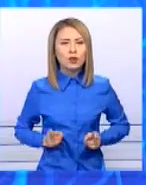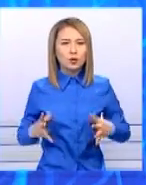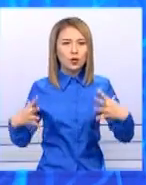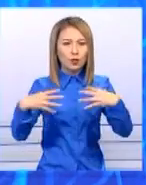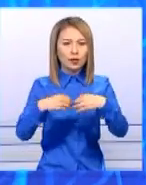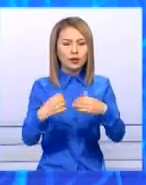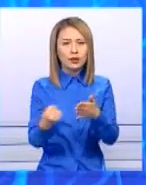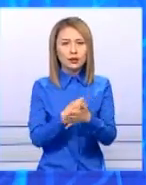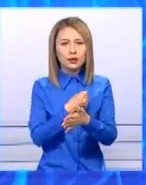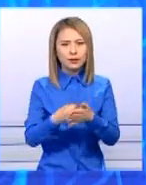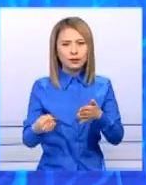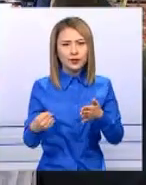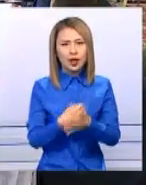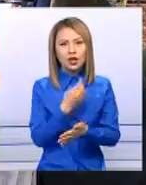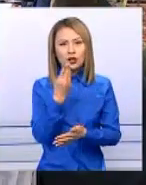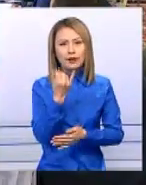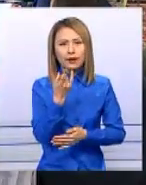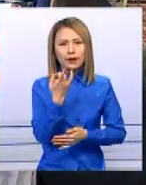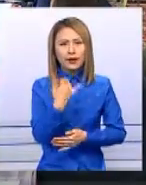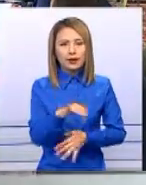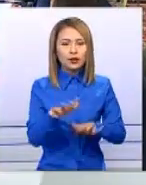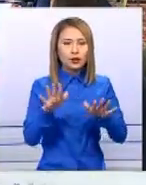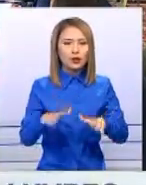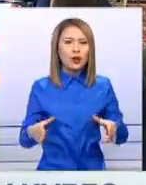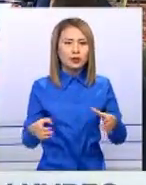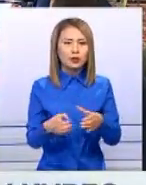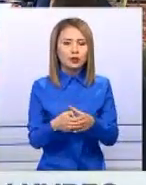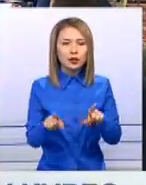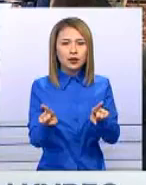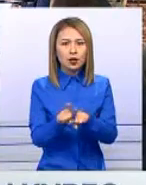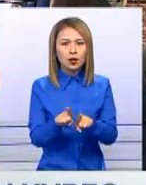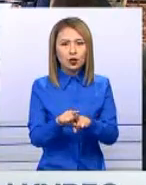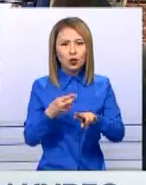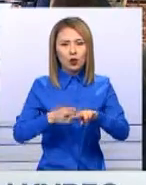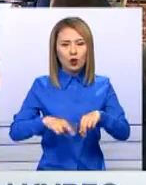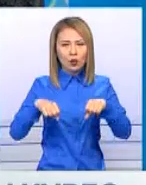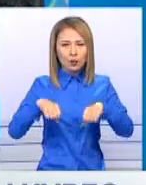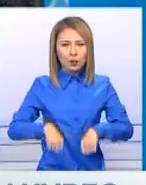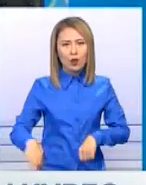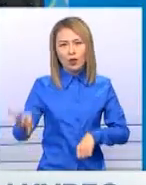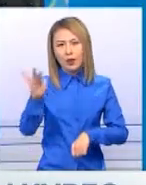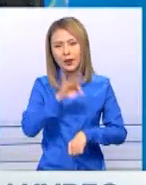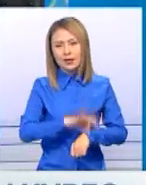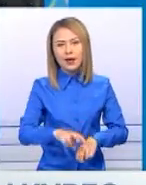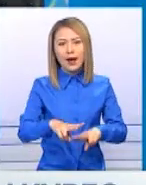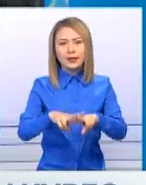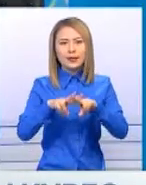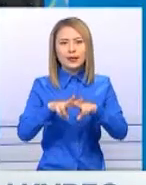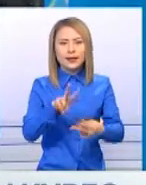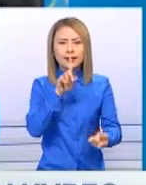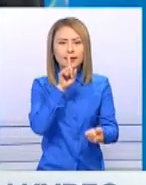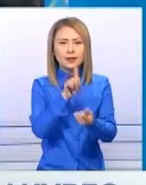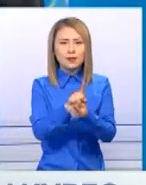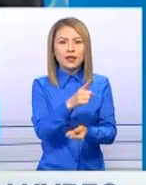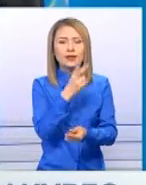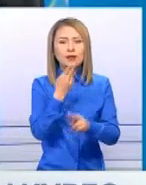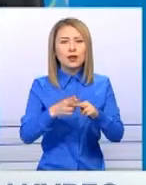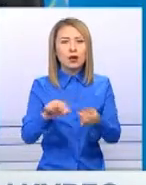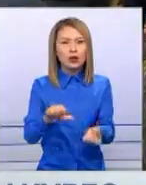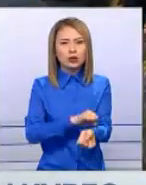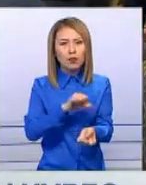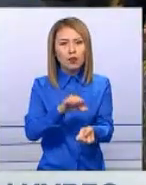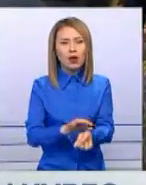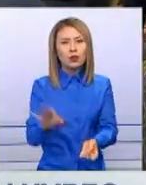бірлесіп күресу ғана нәтиже береді. Осы орайда Шанхай ынтымақтастық ұйымына мүше елдердегі құқық қорғау органдарының басшылары Астанада кездесіп,